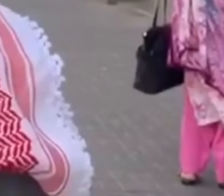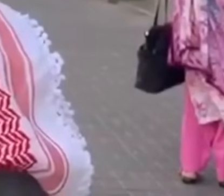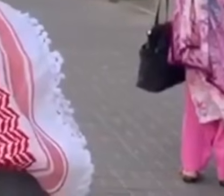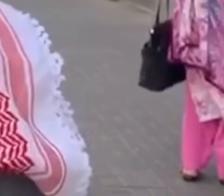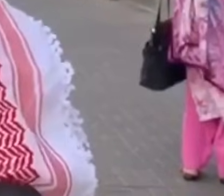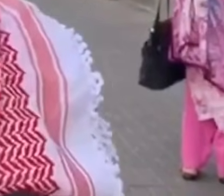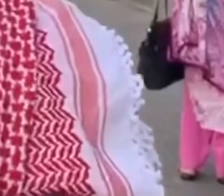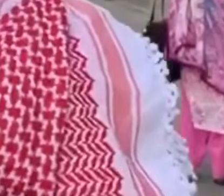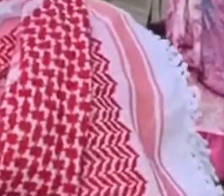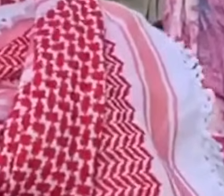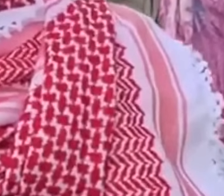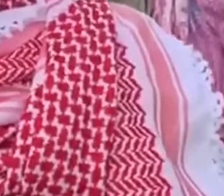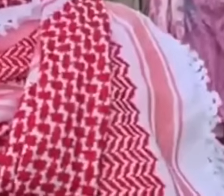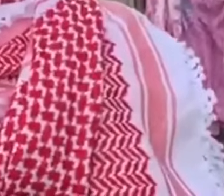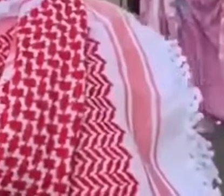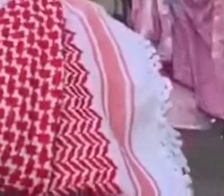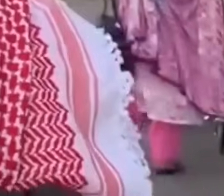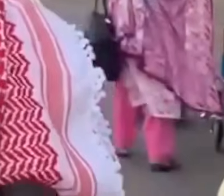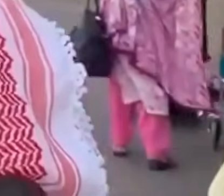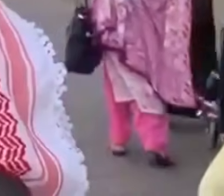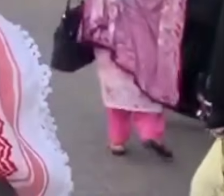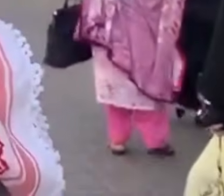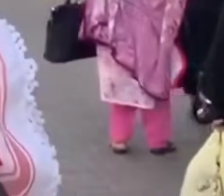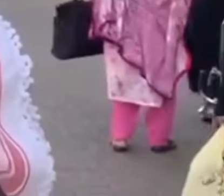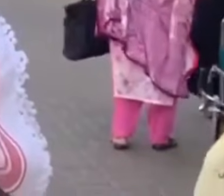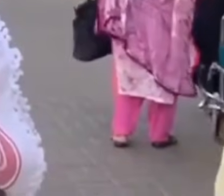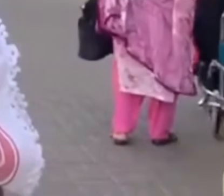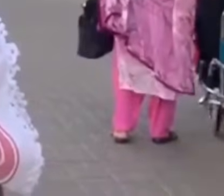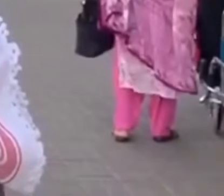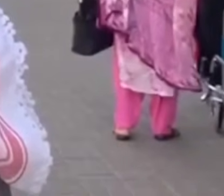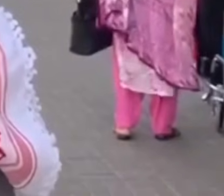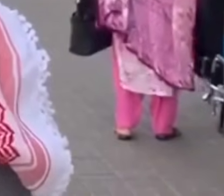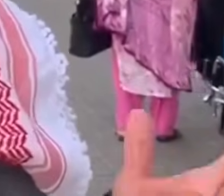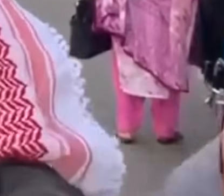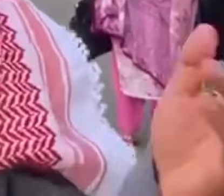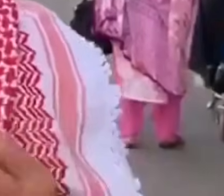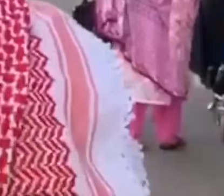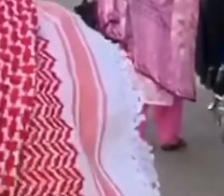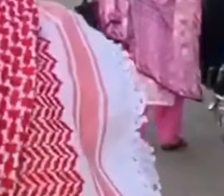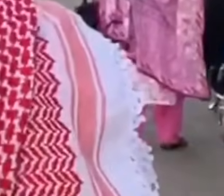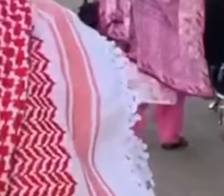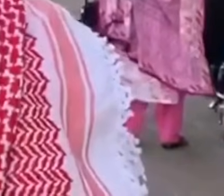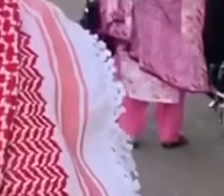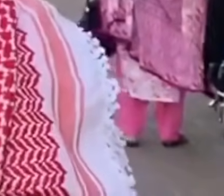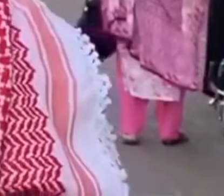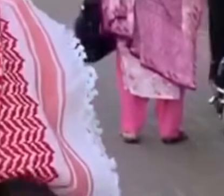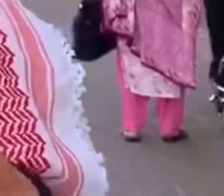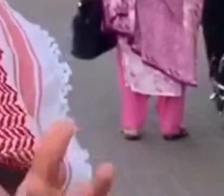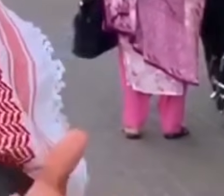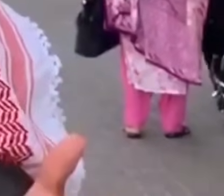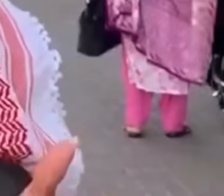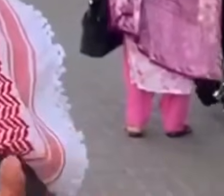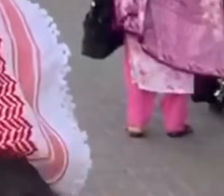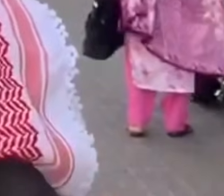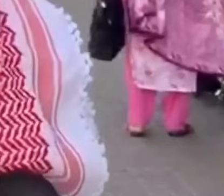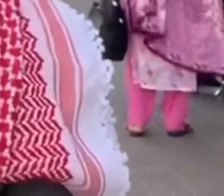Alhamdulillahirrabbilalamin. Allahumma salli ala sayyidina Muhammad wa ala alihi wa ashabihi ajma'in. Selamat atas pelaksanaan Hijab Fest